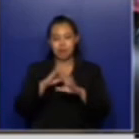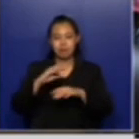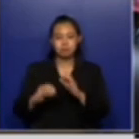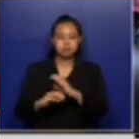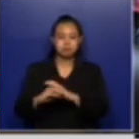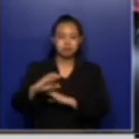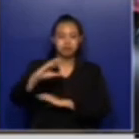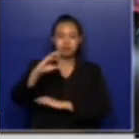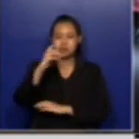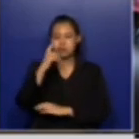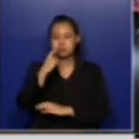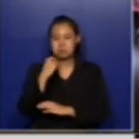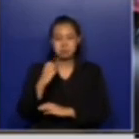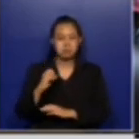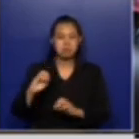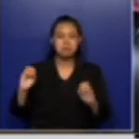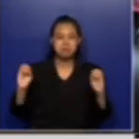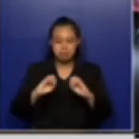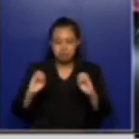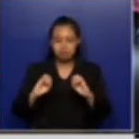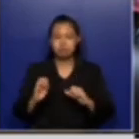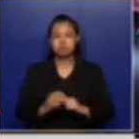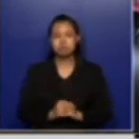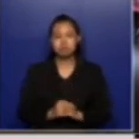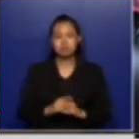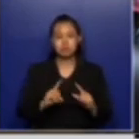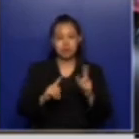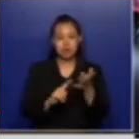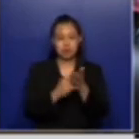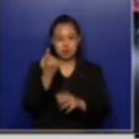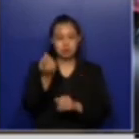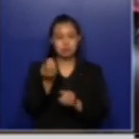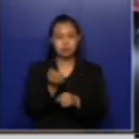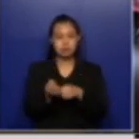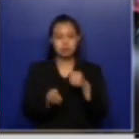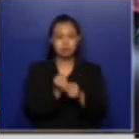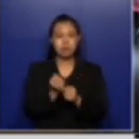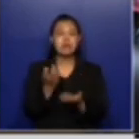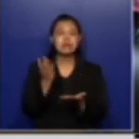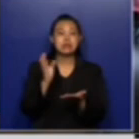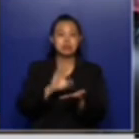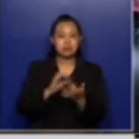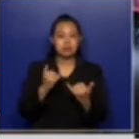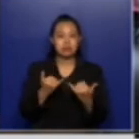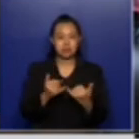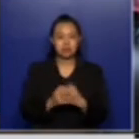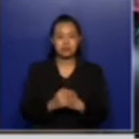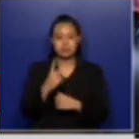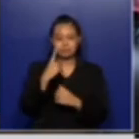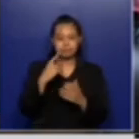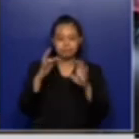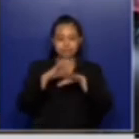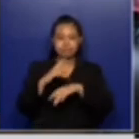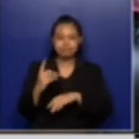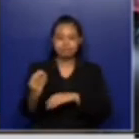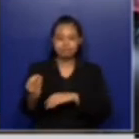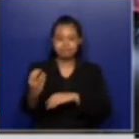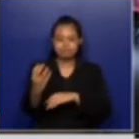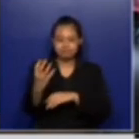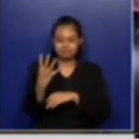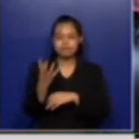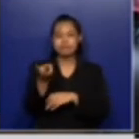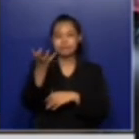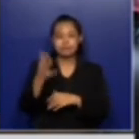แต่งว่าประมาณปีนี้เราจะค้นพบแสงสว่างที่จะเริ่มส่องประกายเข้ามาครับท่านประธานครับขอบพระคุณครับ